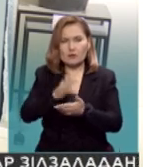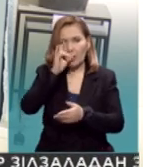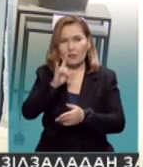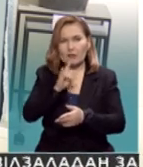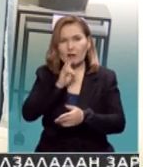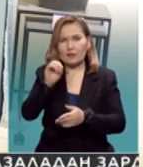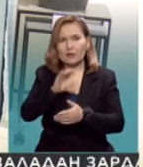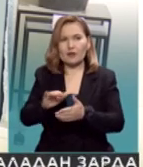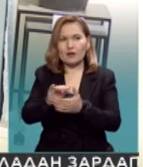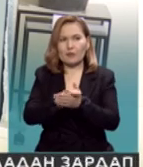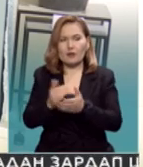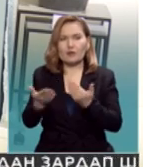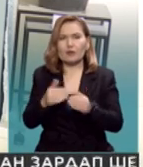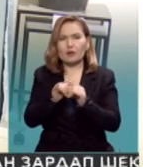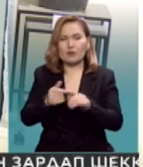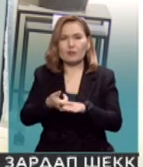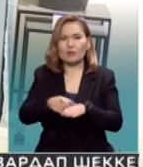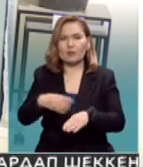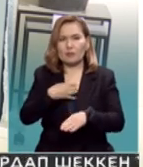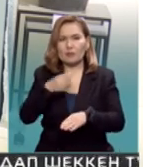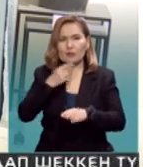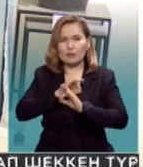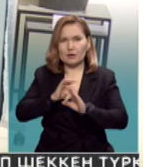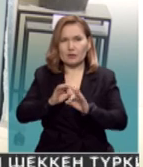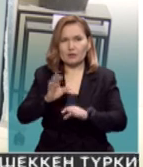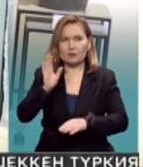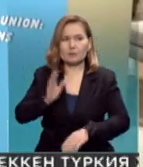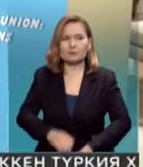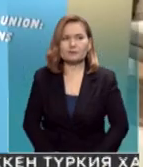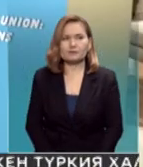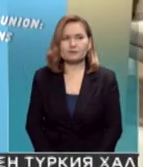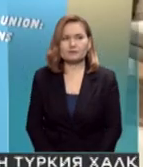мен Еуроодақ қатынасының маңызды тұстарын жария етуге тырыстық.